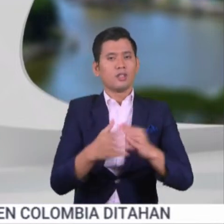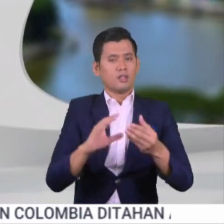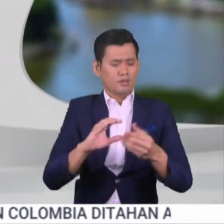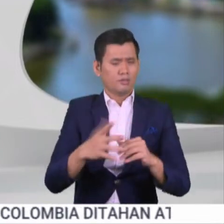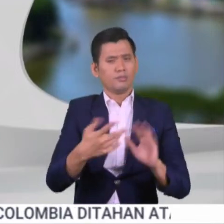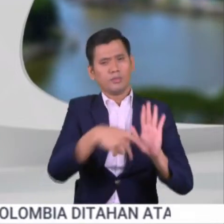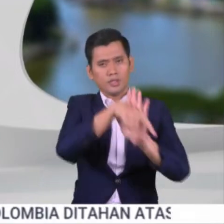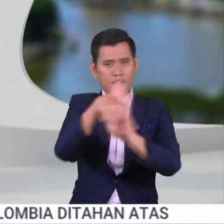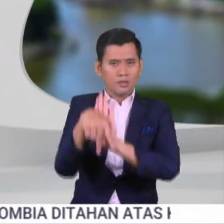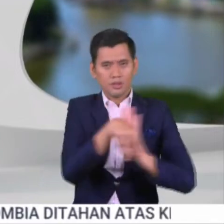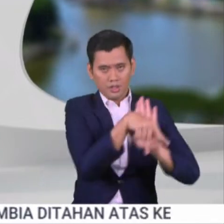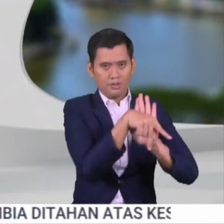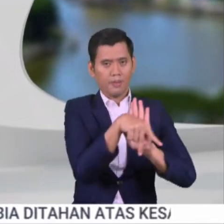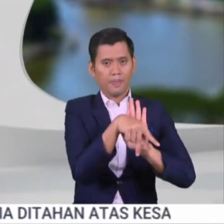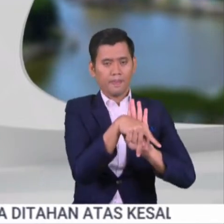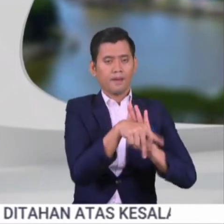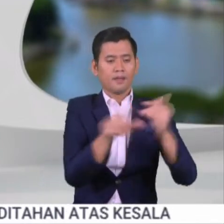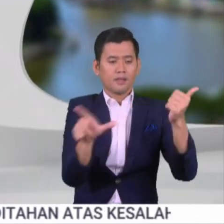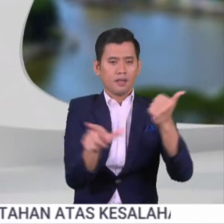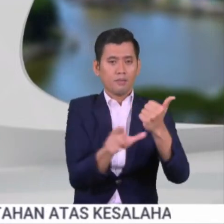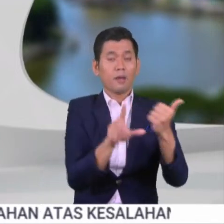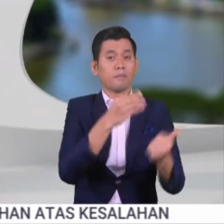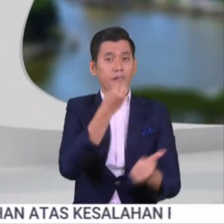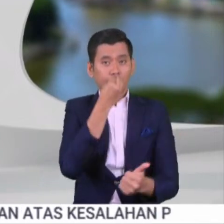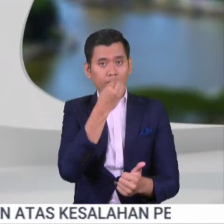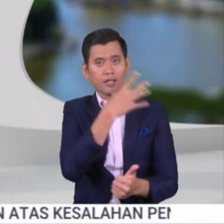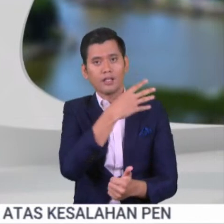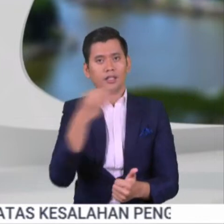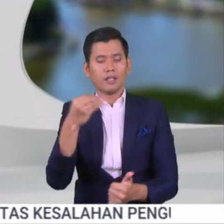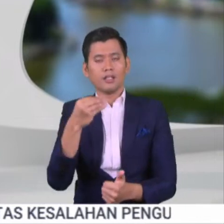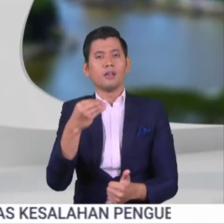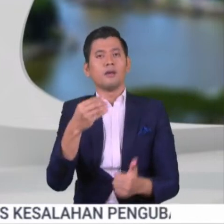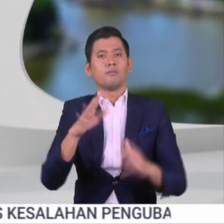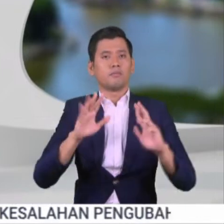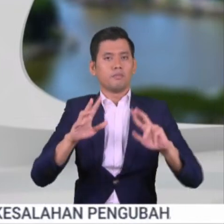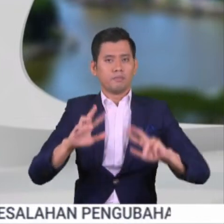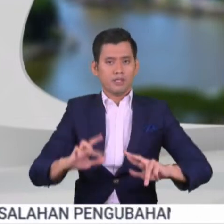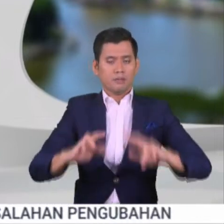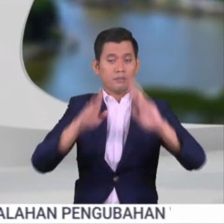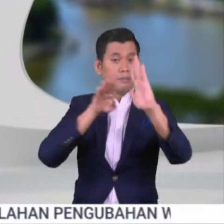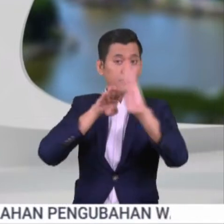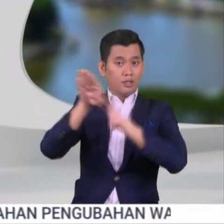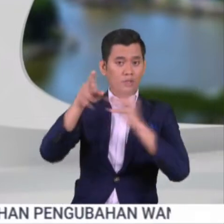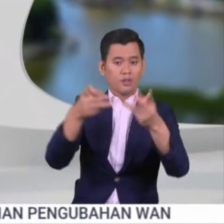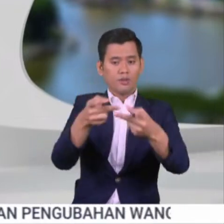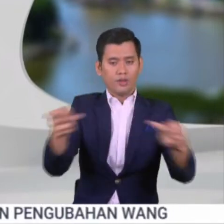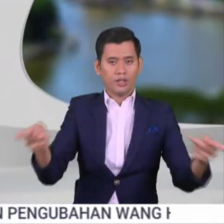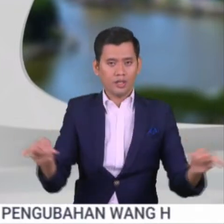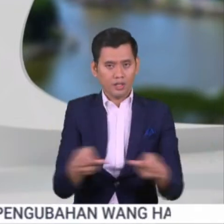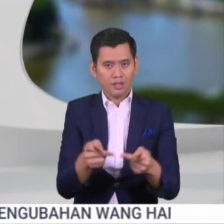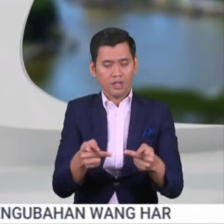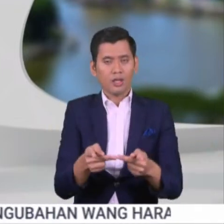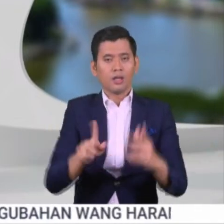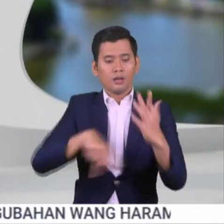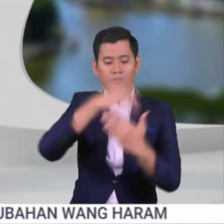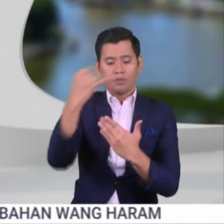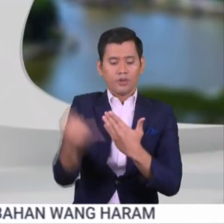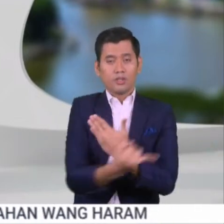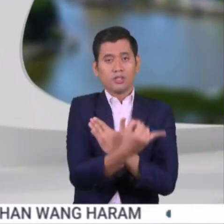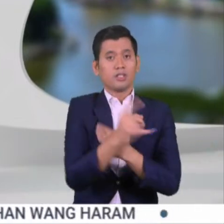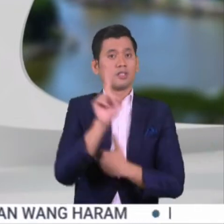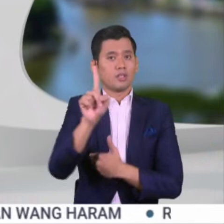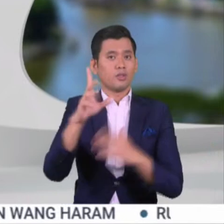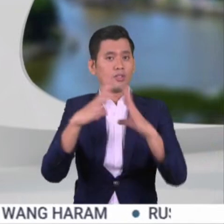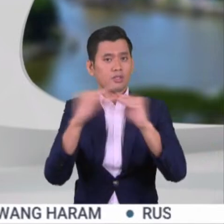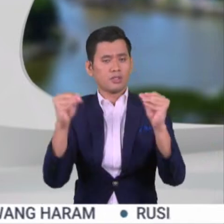amphitheater. Timbalan Menteri Industri Makanan, Komoditi dan Pembangunan Wilayah, Datuk Dr. Abdul Rahman Ismail berkata projek Fasa 1